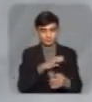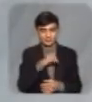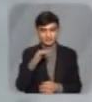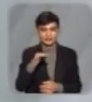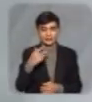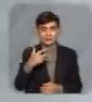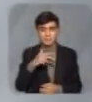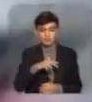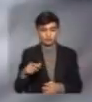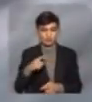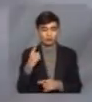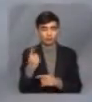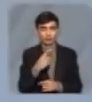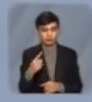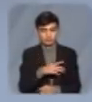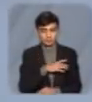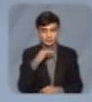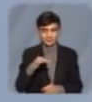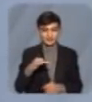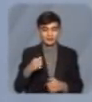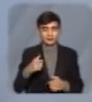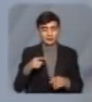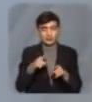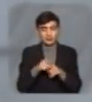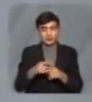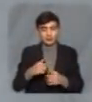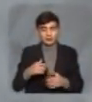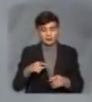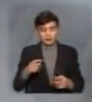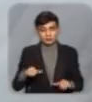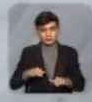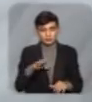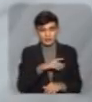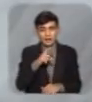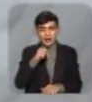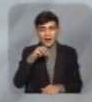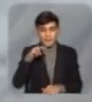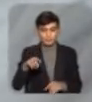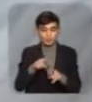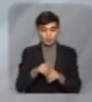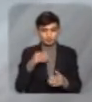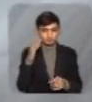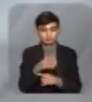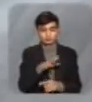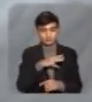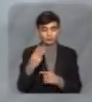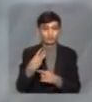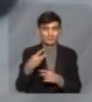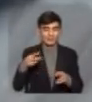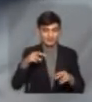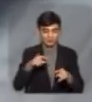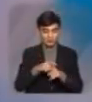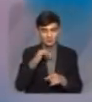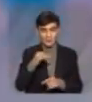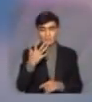сағат бойы сырғанап жүрген. Осылайша көңіл көтеріп жүрген азаматтар бұзақылыққа хайп жасау үшін бардық дейді. Ал осыдан 5 күн бұрын